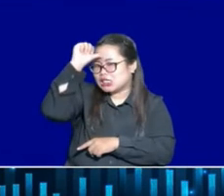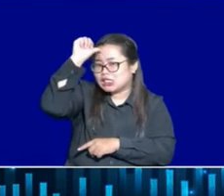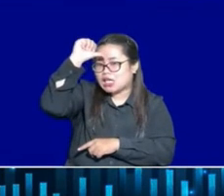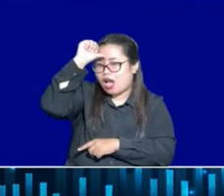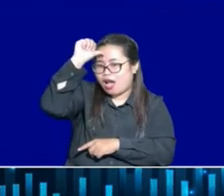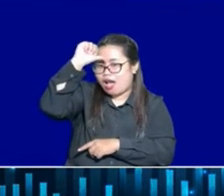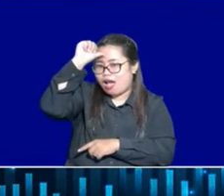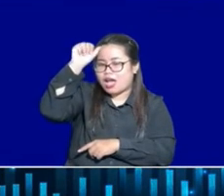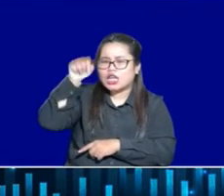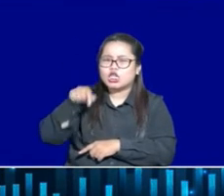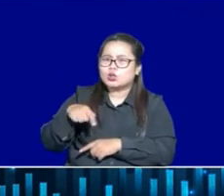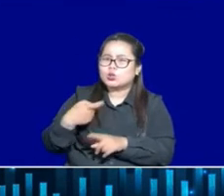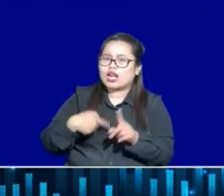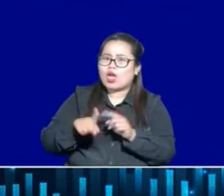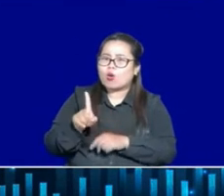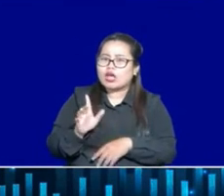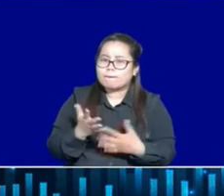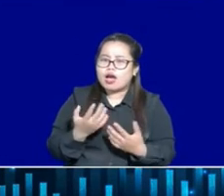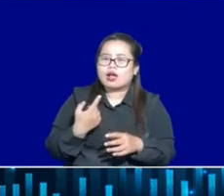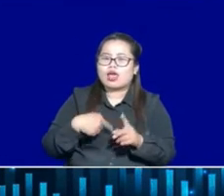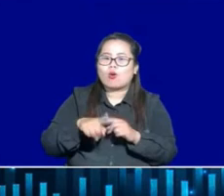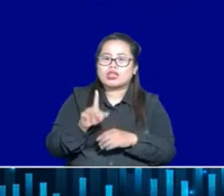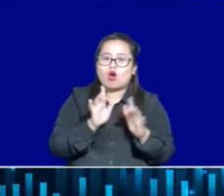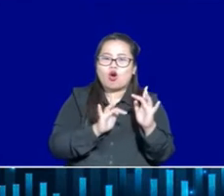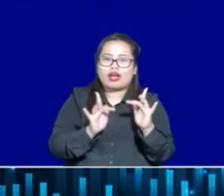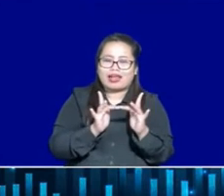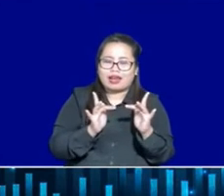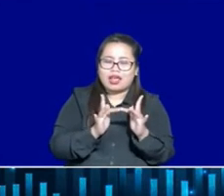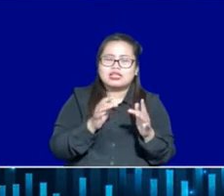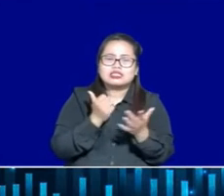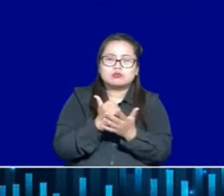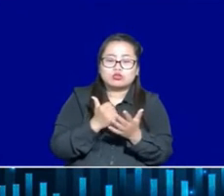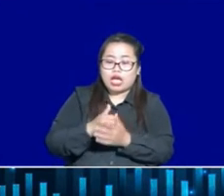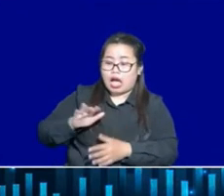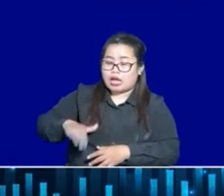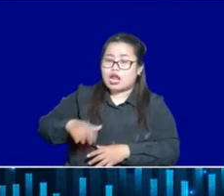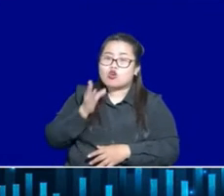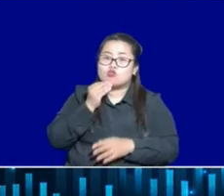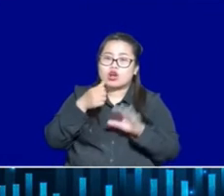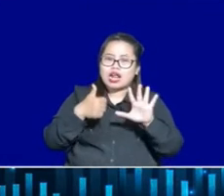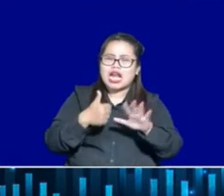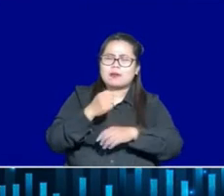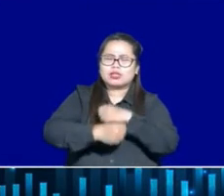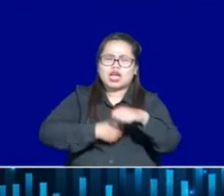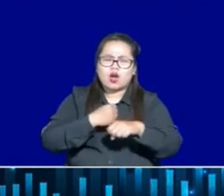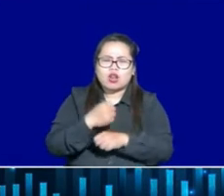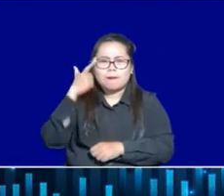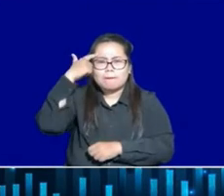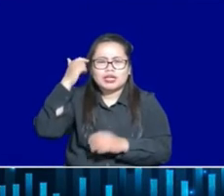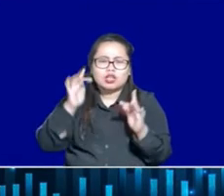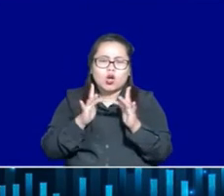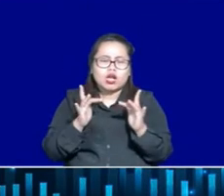Lewat online. Jadi anak umur 6 tahun belajar online bahasa coding.